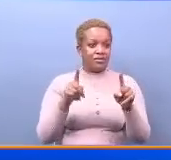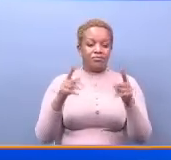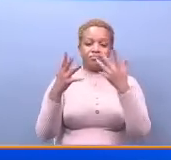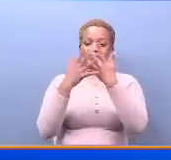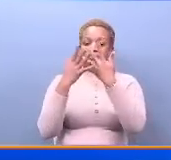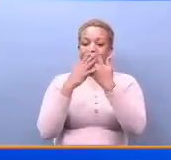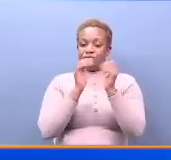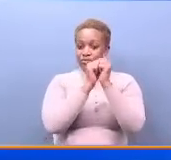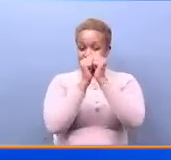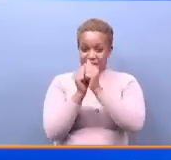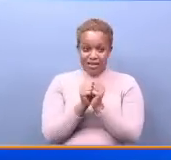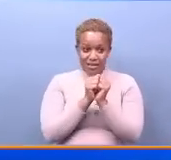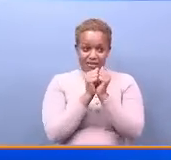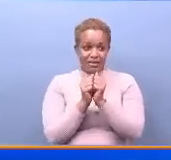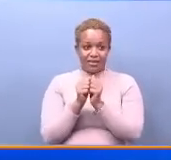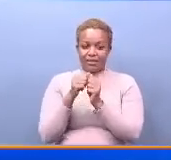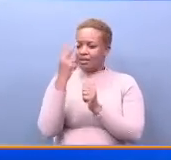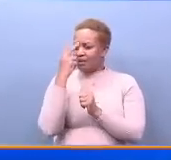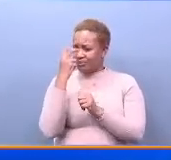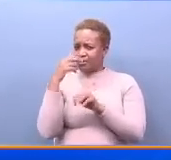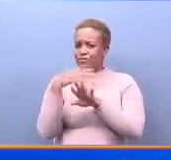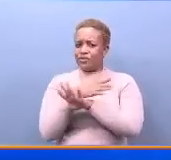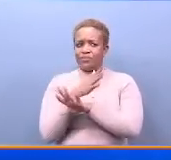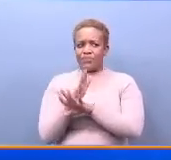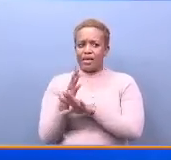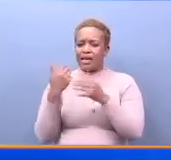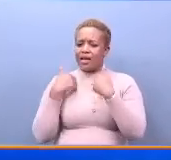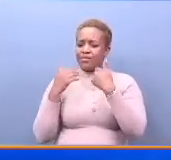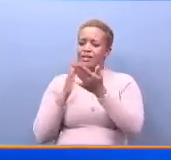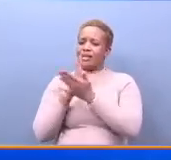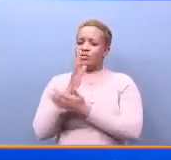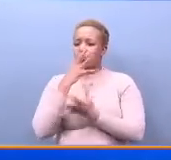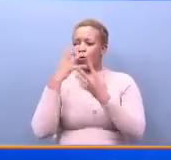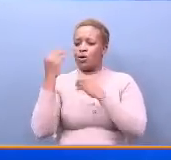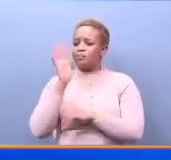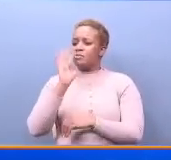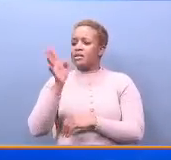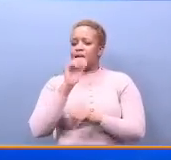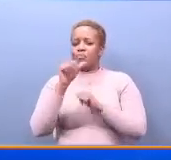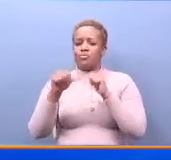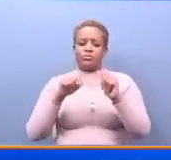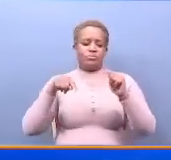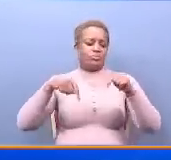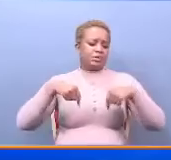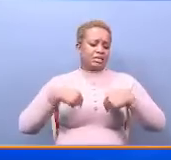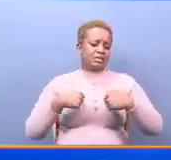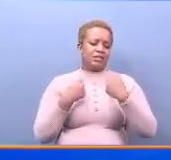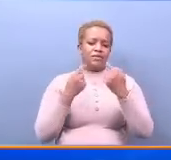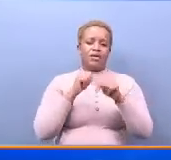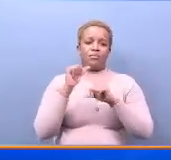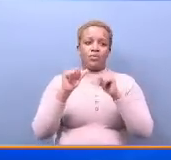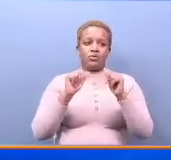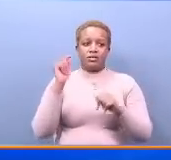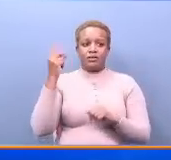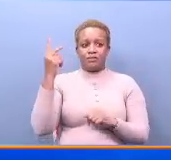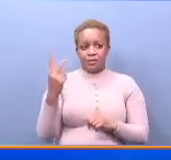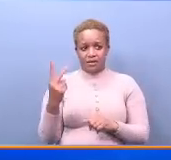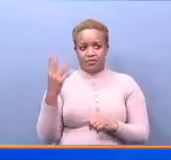pia ni suspect ya fraud. Right. He's not above the law. He has no right ya kwenda kuniongelea kwa TV station na kuongea maneno as a useless. He's also